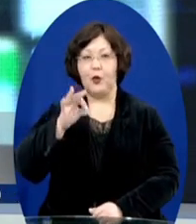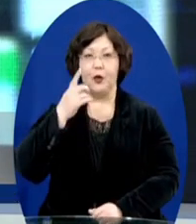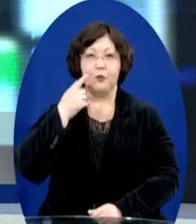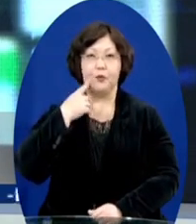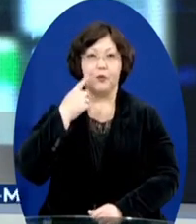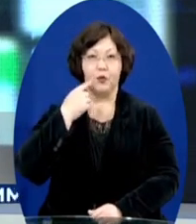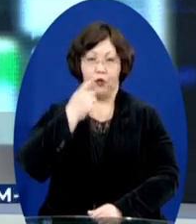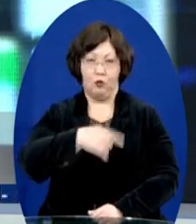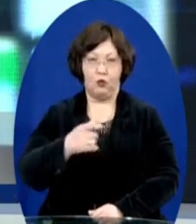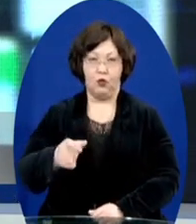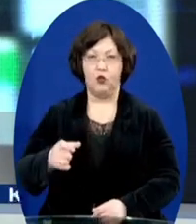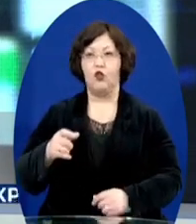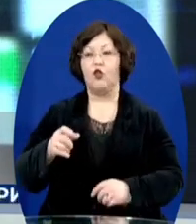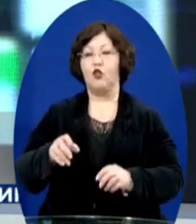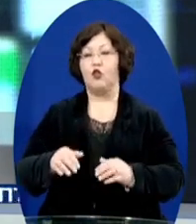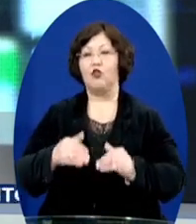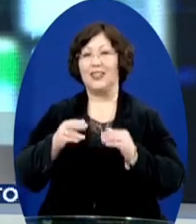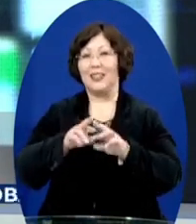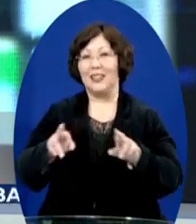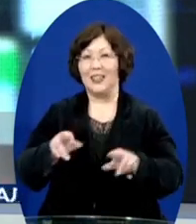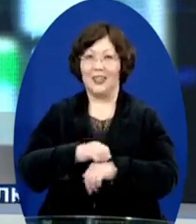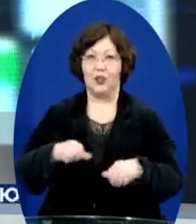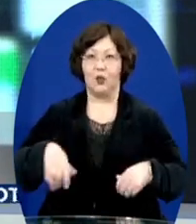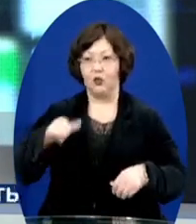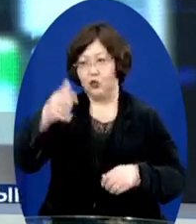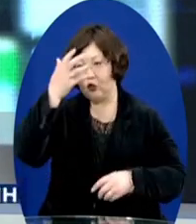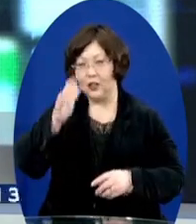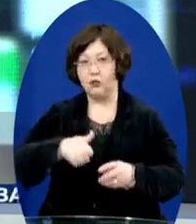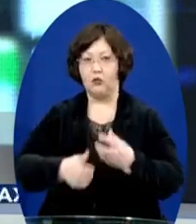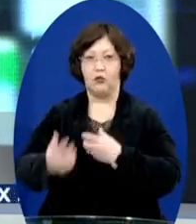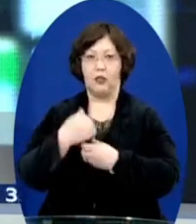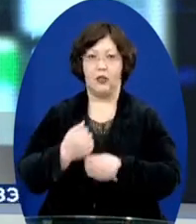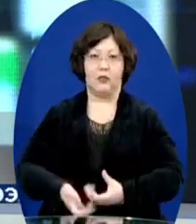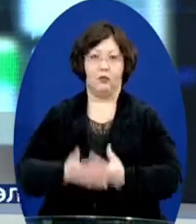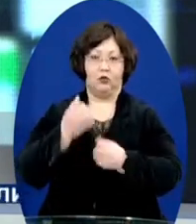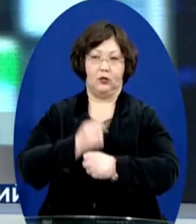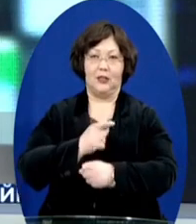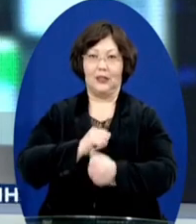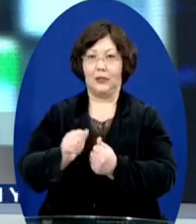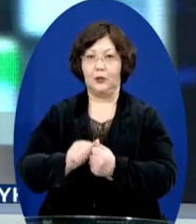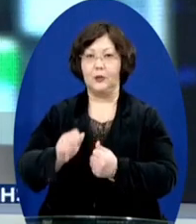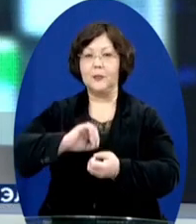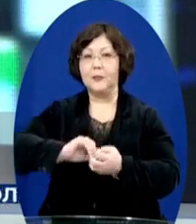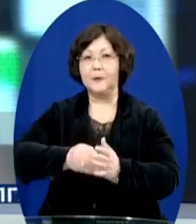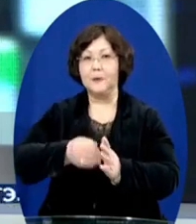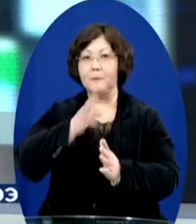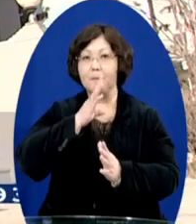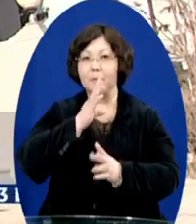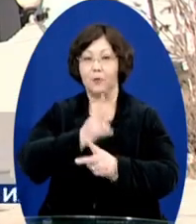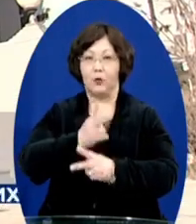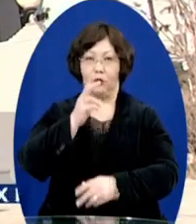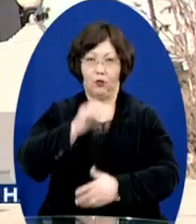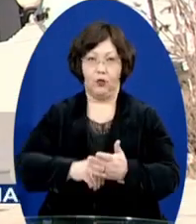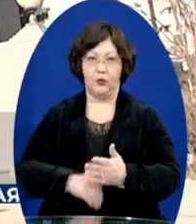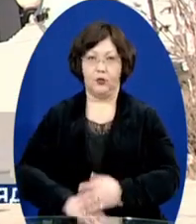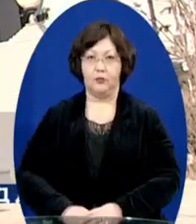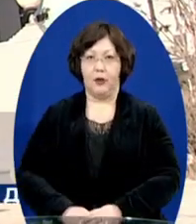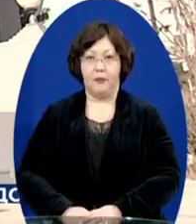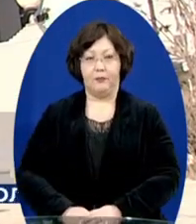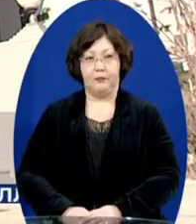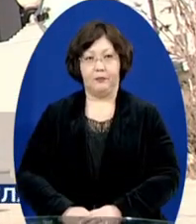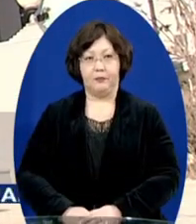хувийг нэмэгдээчүүд хөгжлийн ялгаатай иргэдийн улс төрийн оролцоог дэмжихэд зарцуулах чиглэлийг хууль хуулийн тасгасан байна.